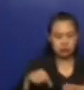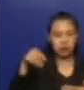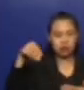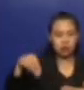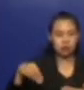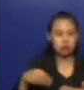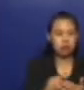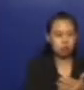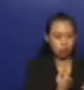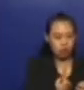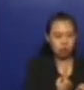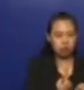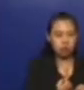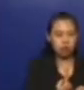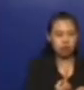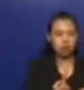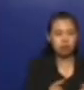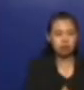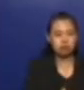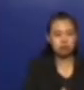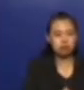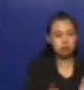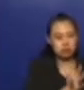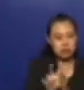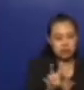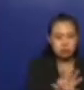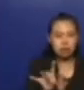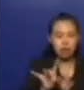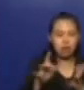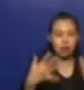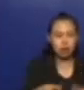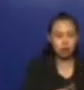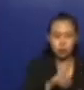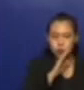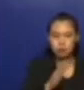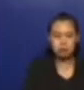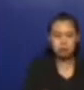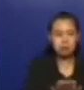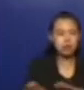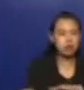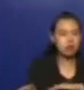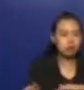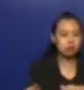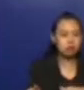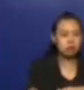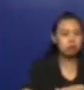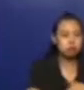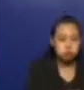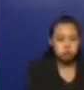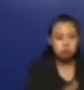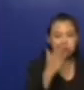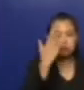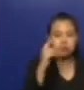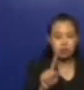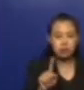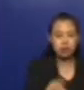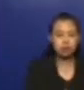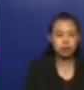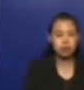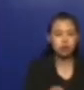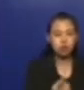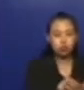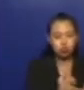ใหม่ได้เหมือนเดิมยุบทำไมอย่างน้อยๆมีผู้แทนเป็นลุงเป็นป้าเป็น